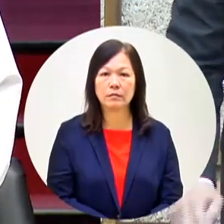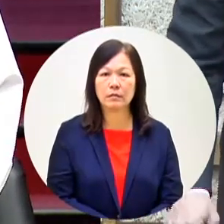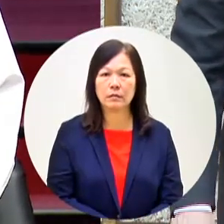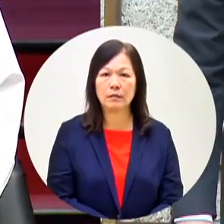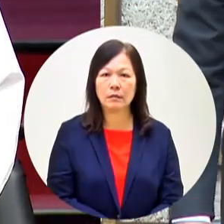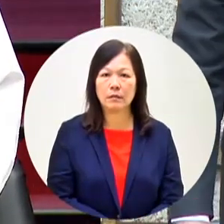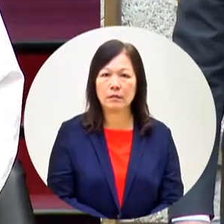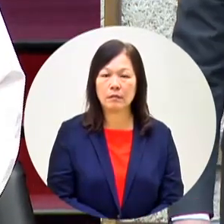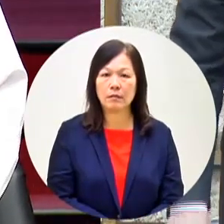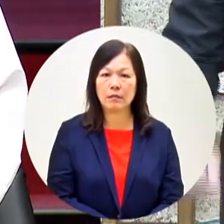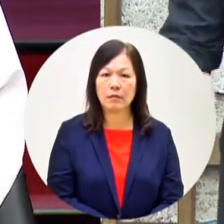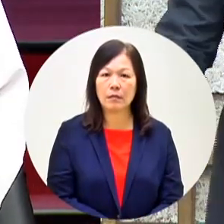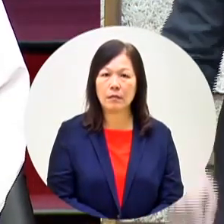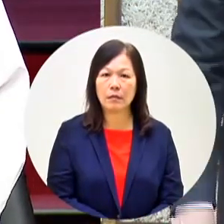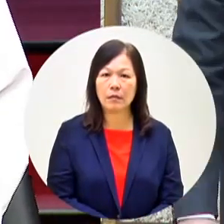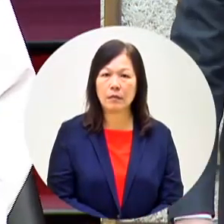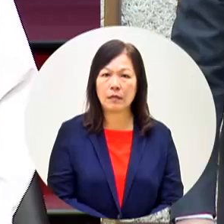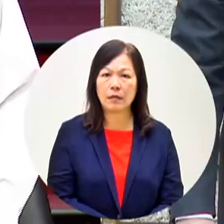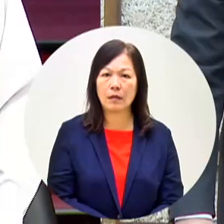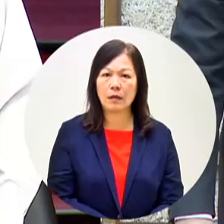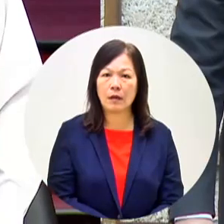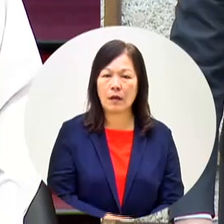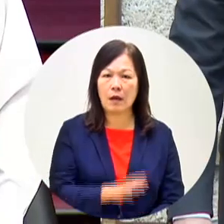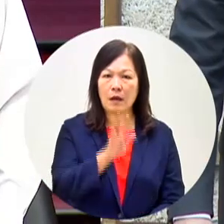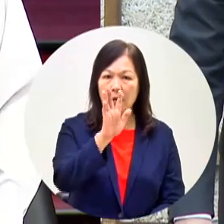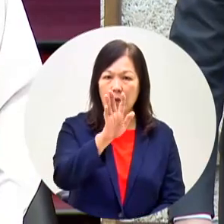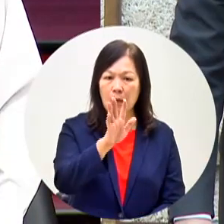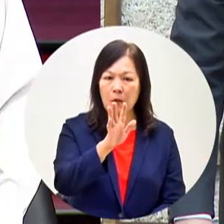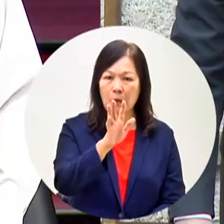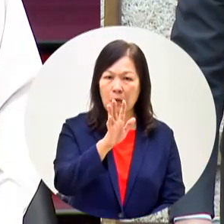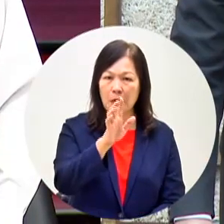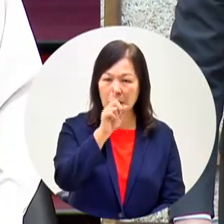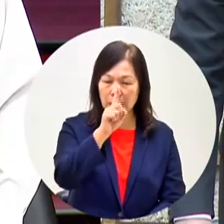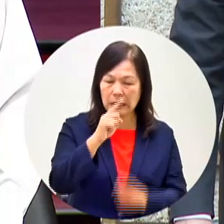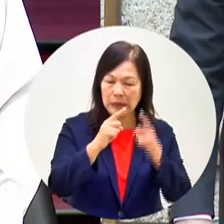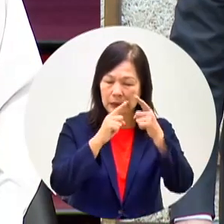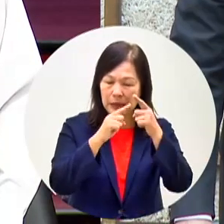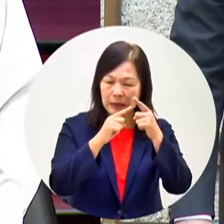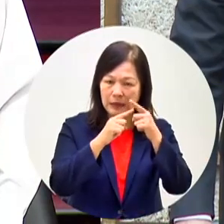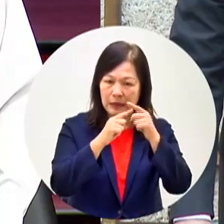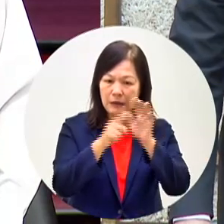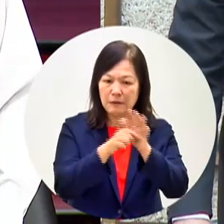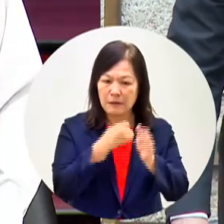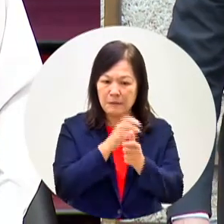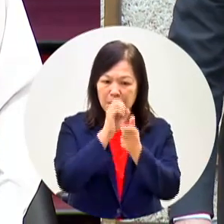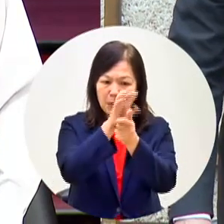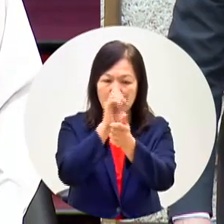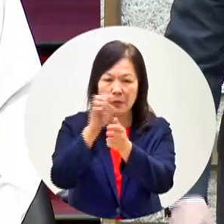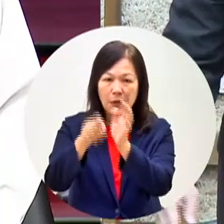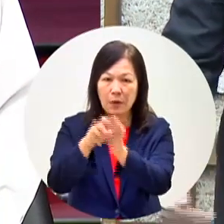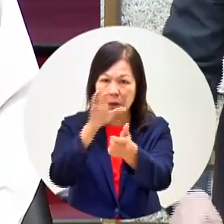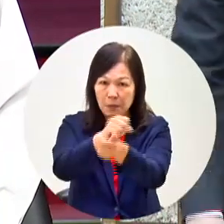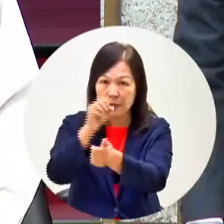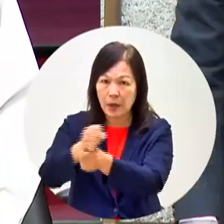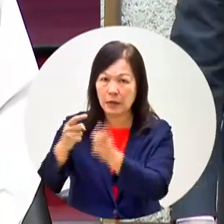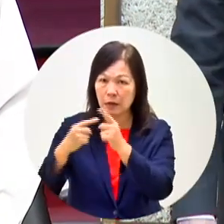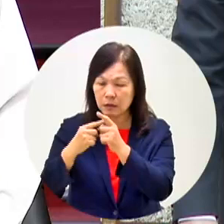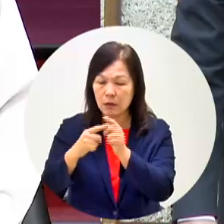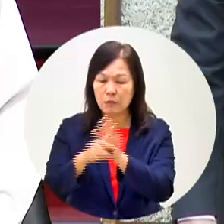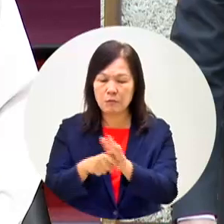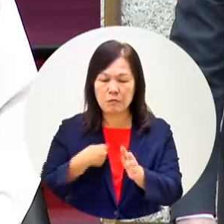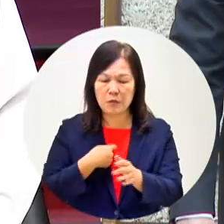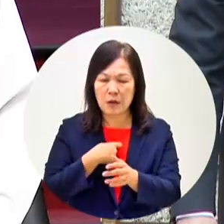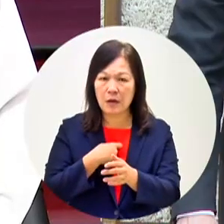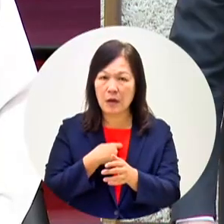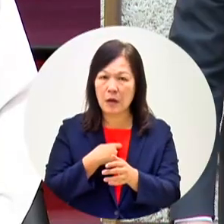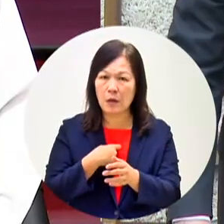一个通缉的一个。人哦，一个嫌疑人啊，我们必须哦要采取哦那个 把他带回来吼，那